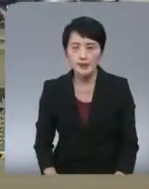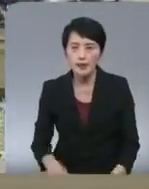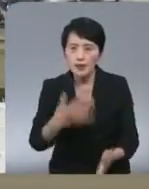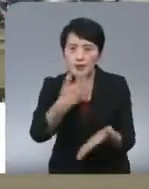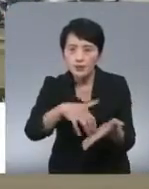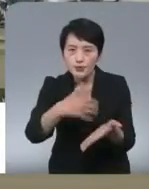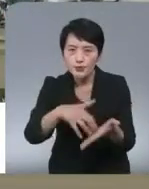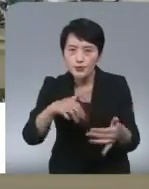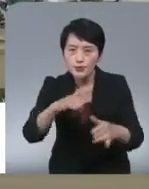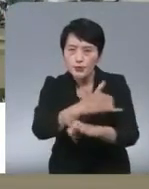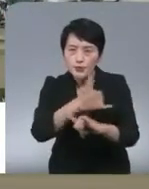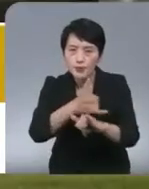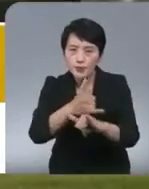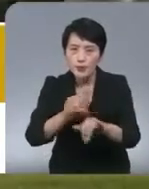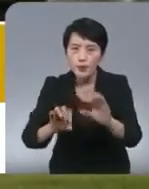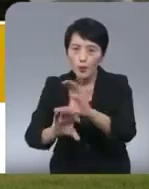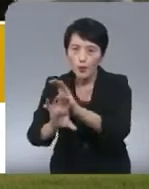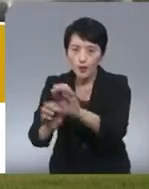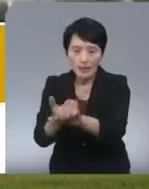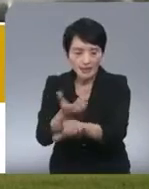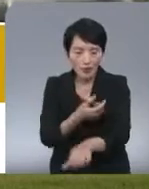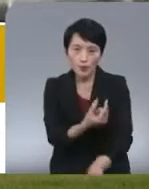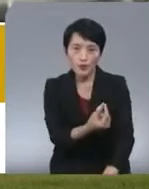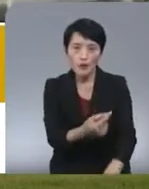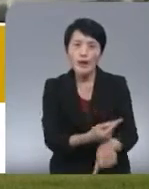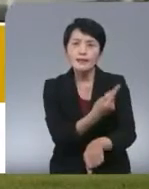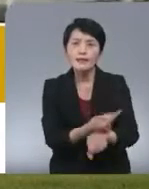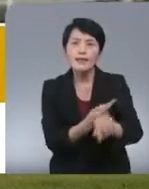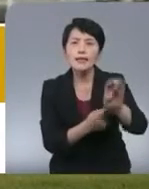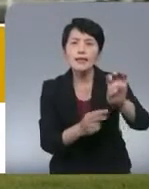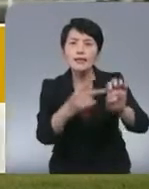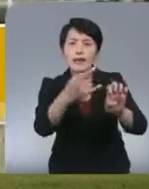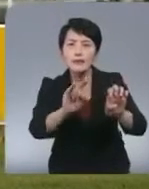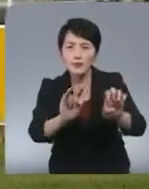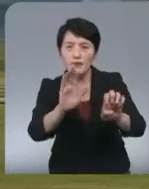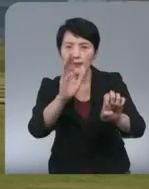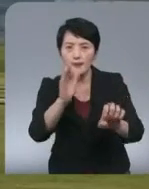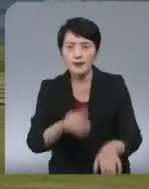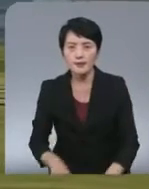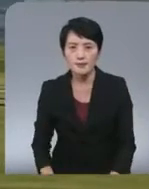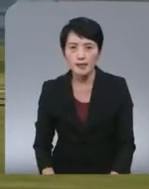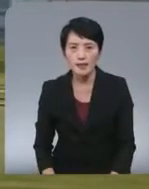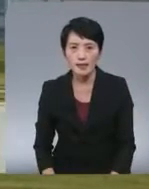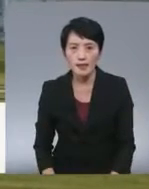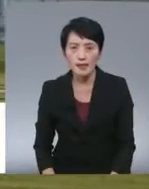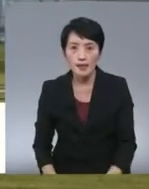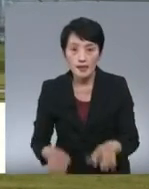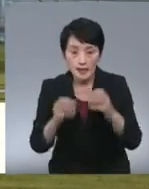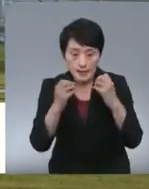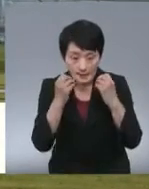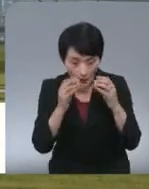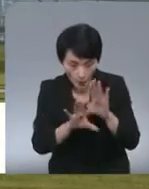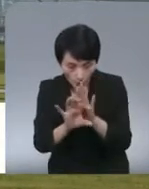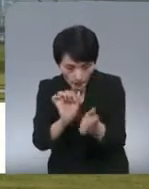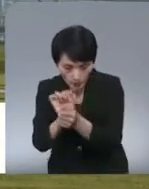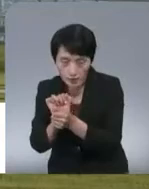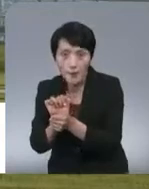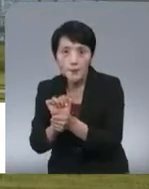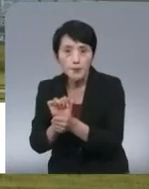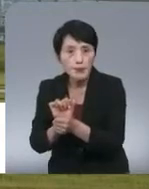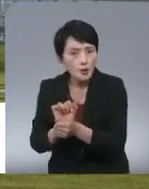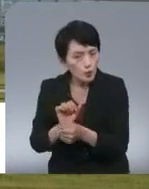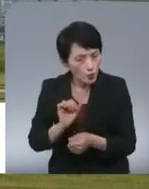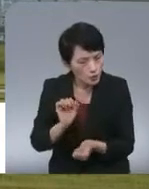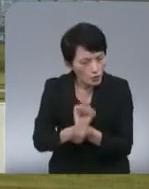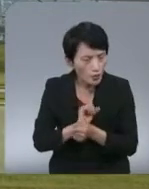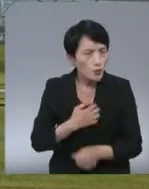和飞行时间限制也被解除，由此晚8时至次日凌晨5时的夜间禁航措施被取消，